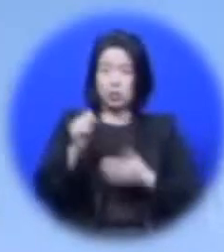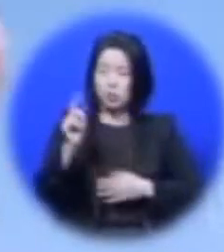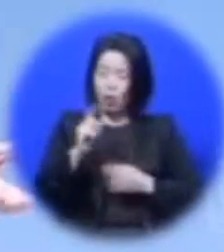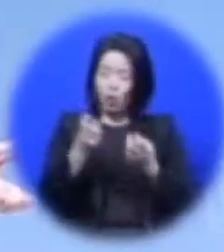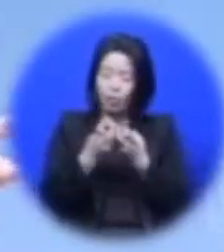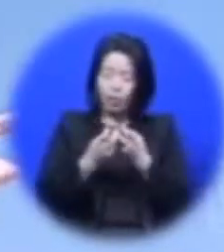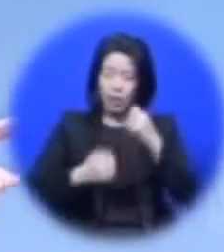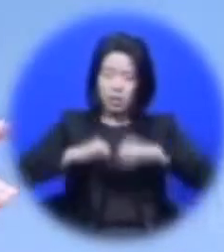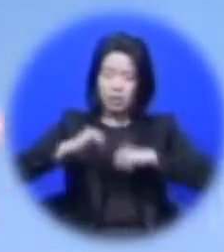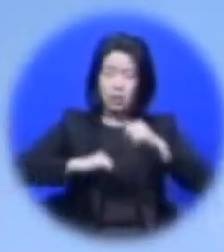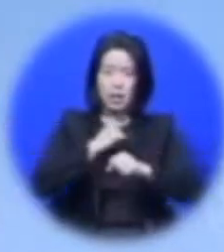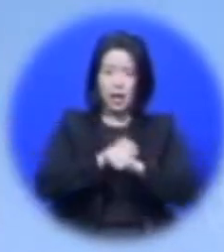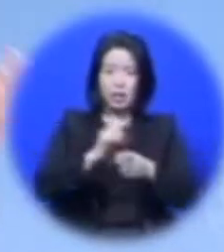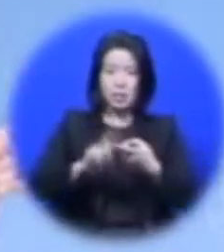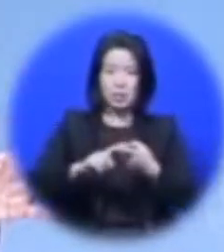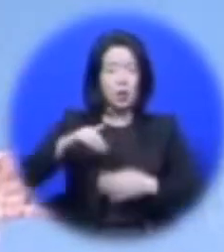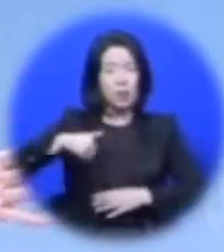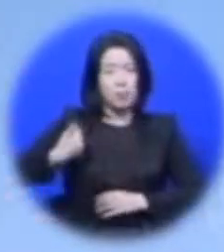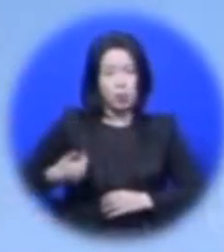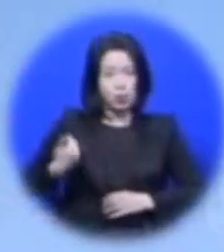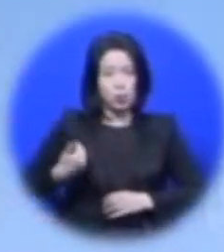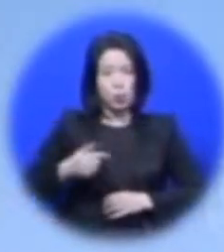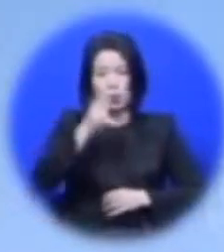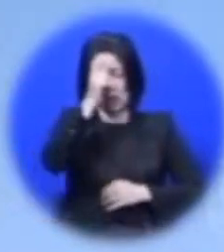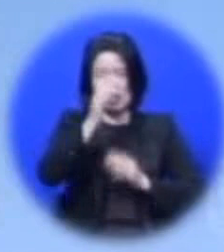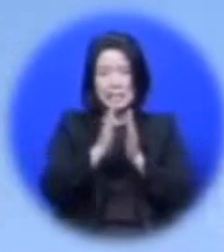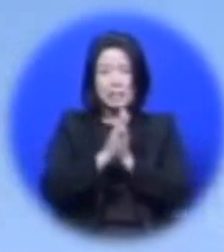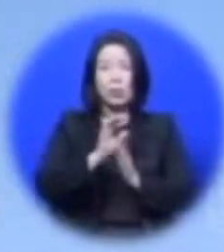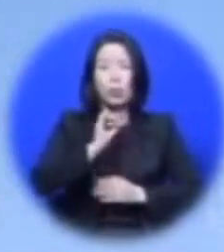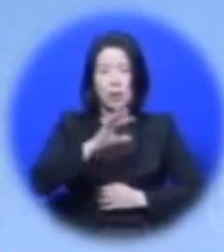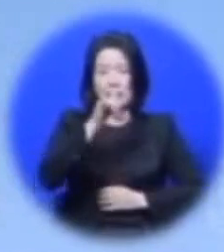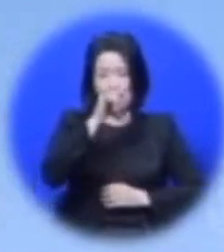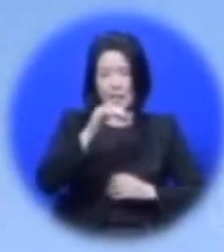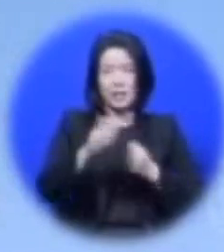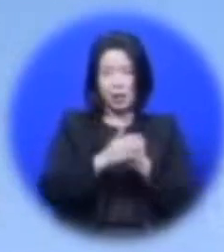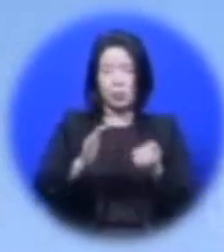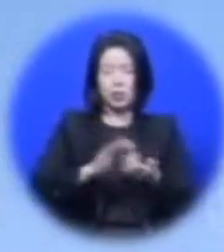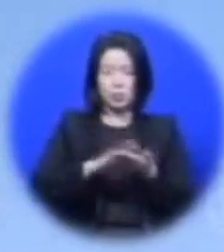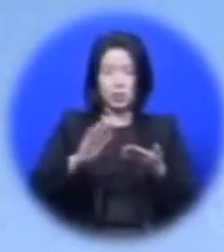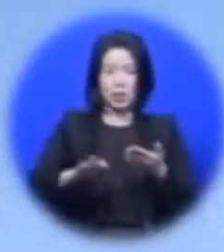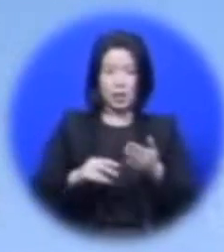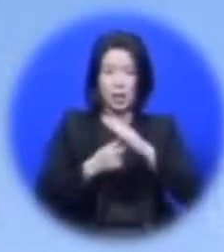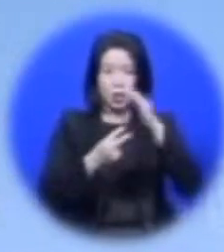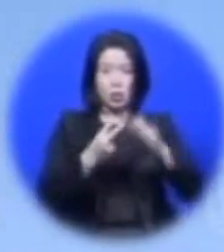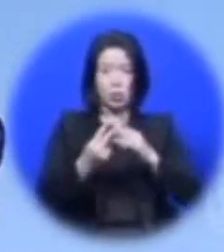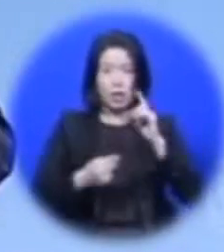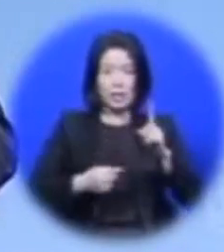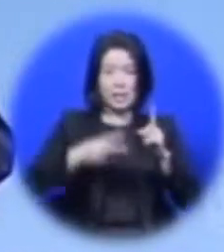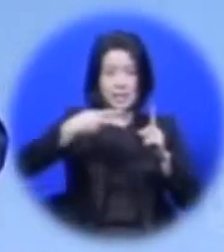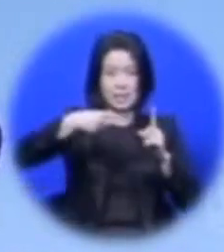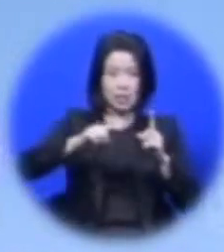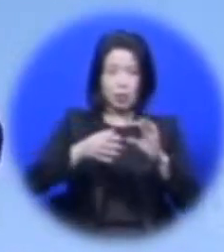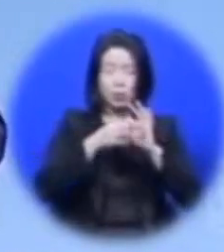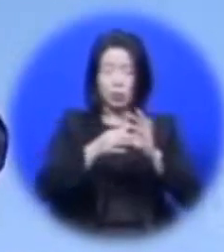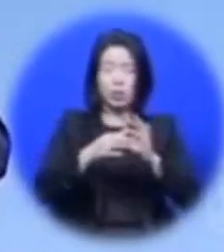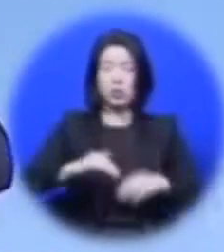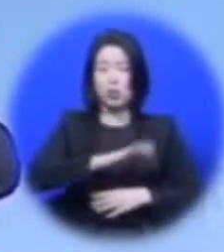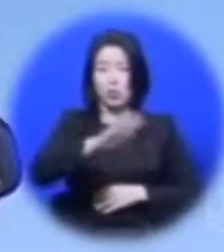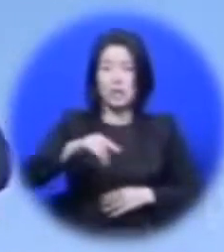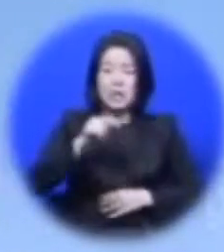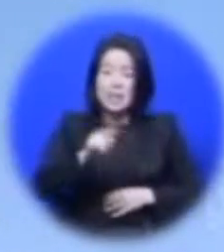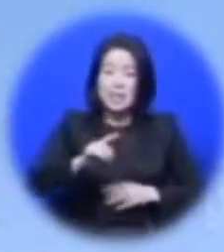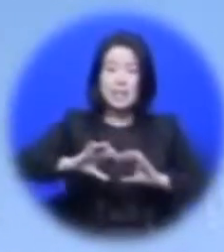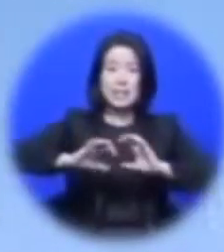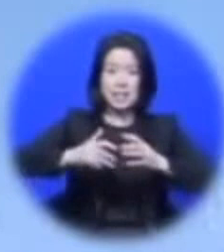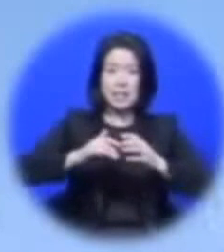너무 모르고 기도만 하기 때문에 그런 거죠. 요한일서를 통해서 우리는 이 세상을